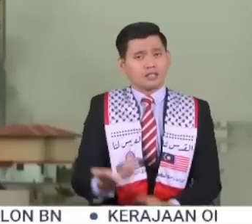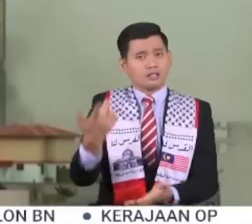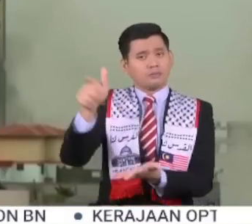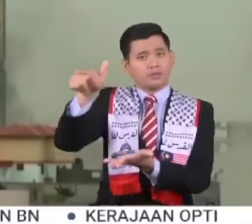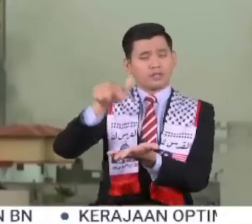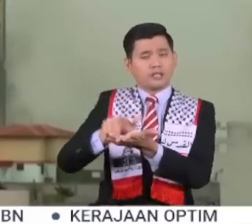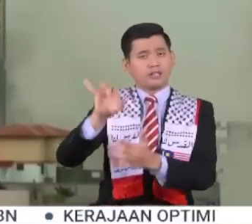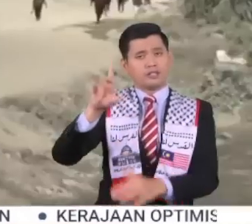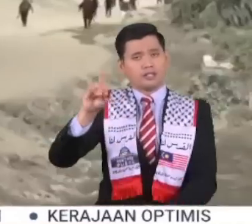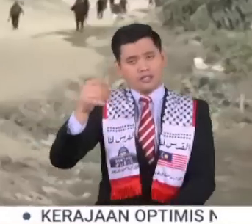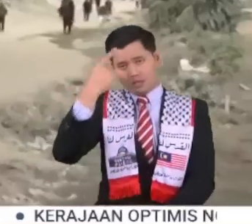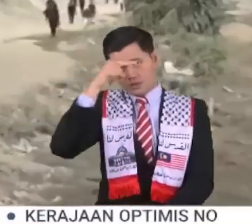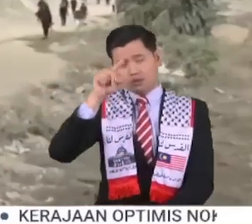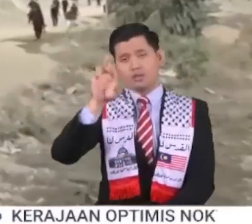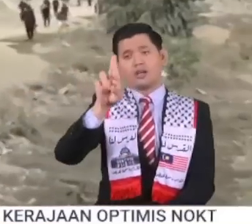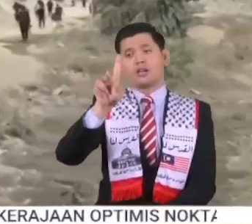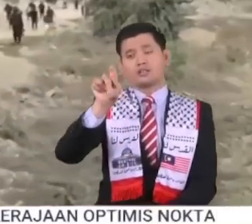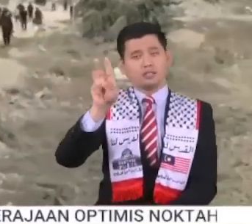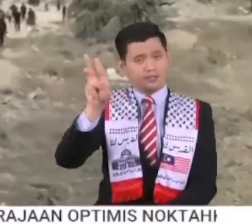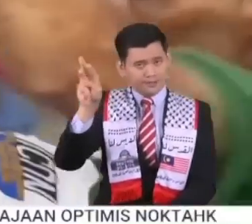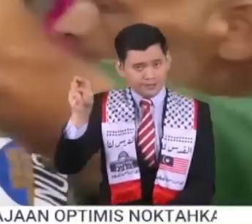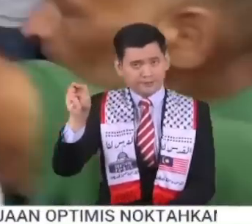Habibullah, RTM.